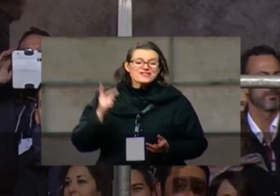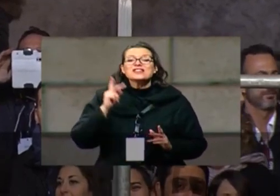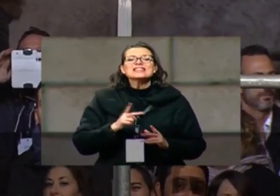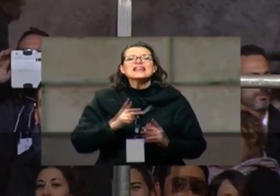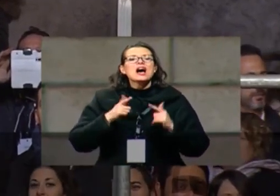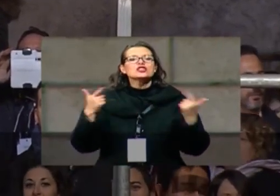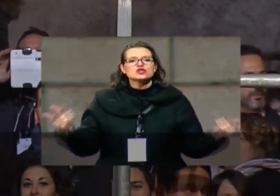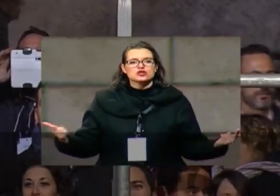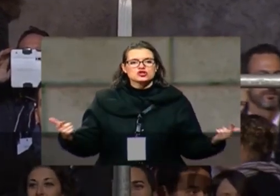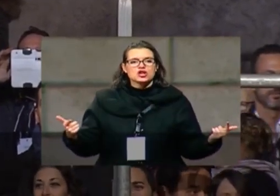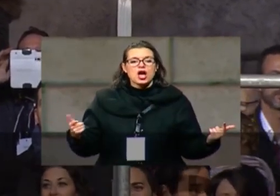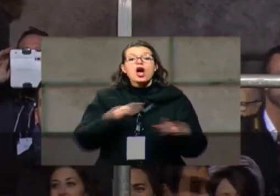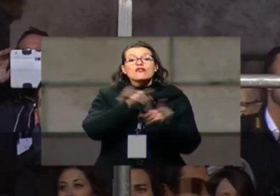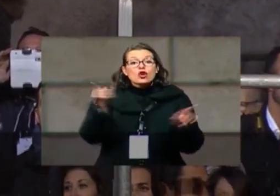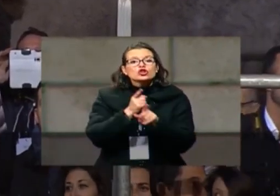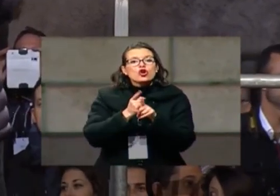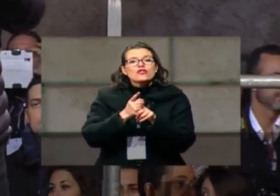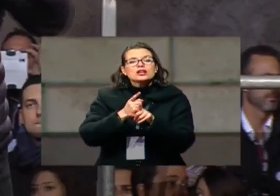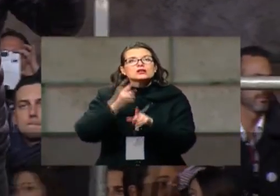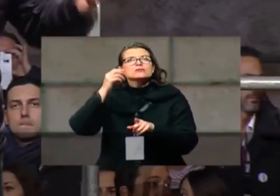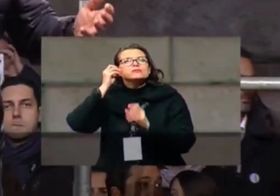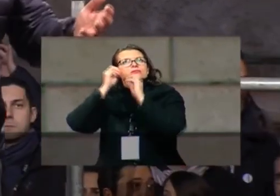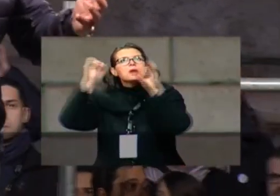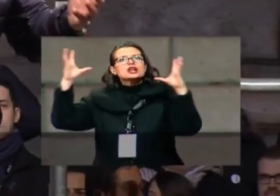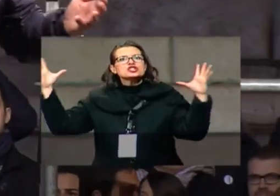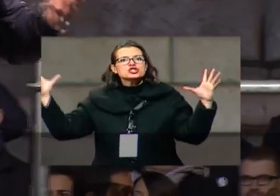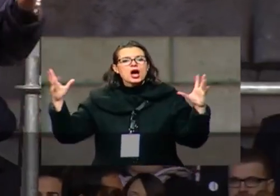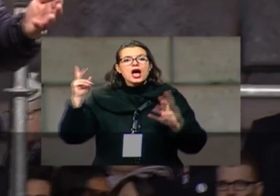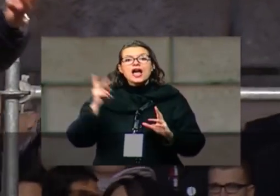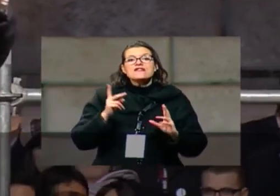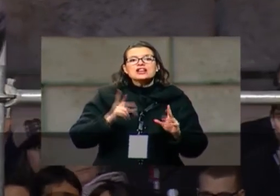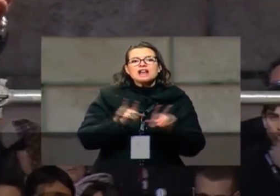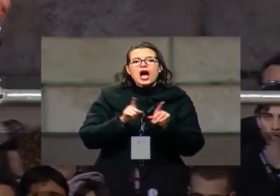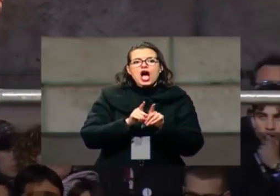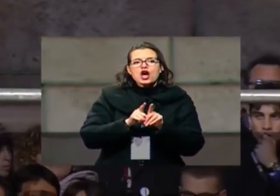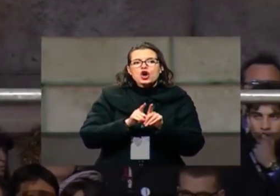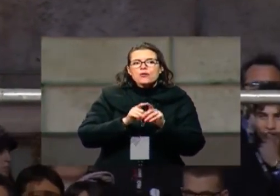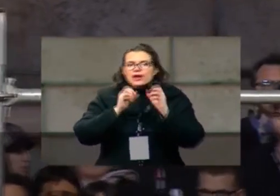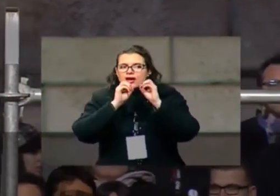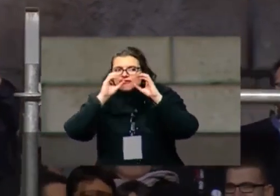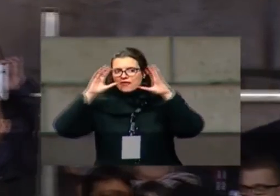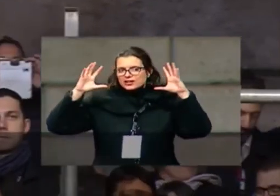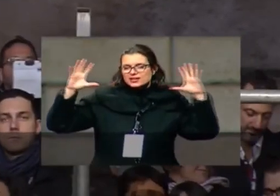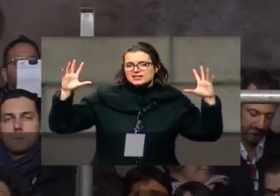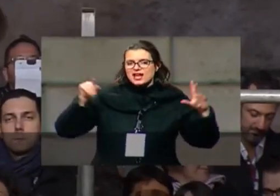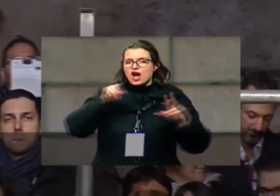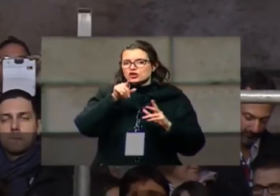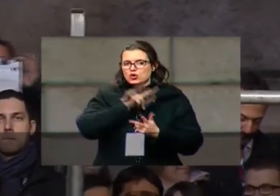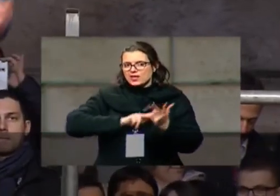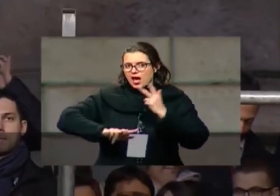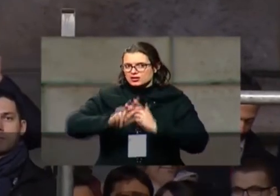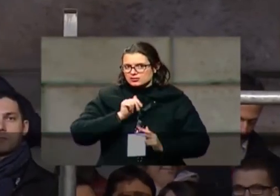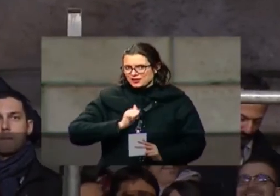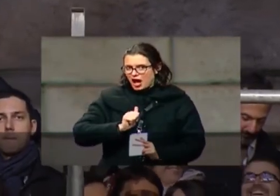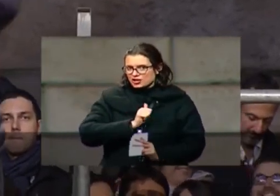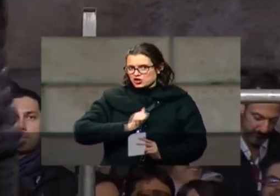te la devi immaginare la verità è la tua fantasia quando fai dell'autoerotismo che che pensi delle cose